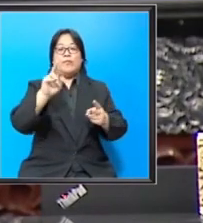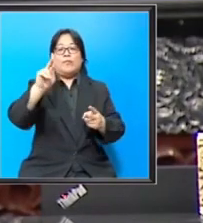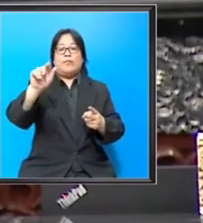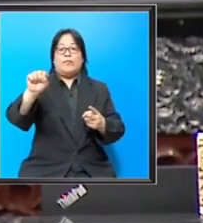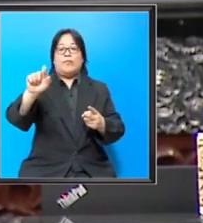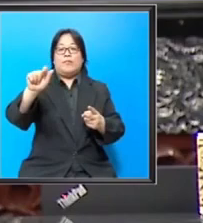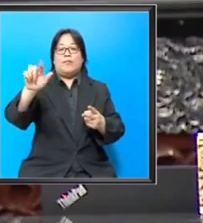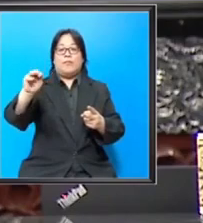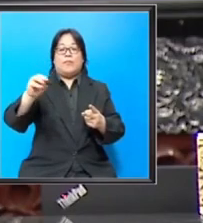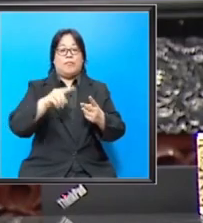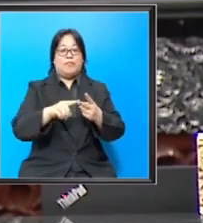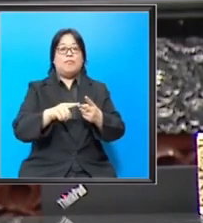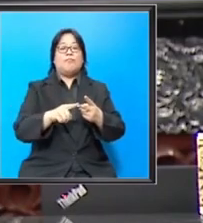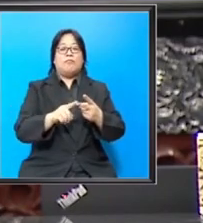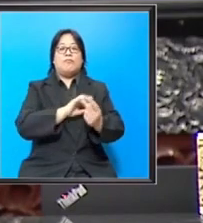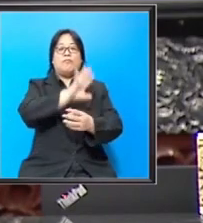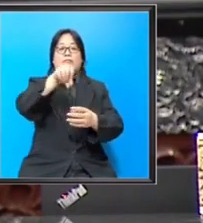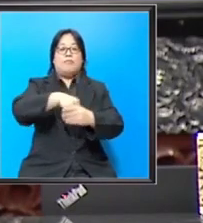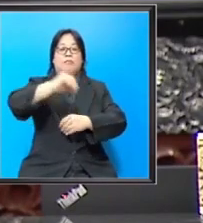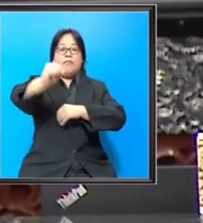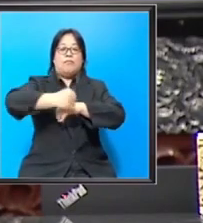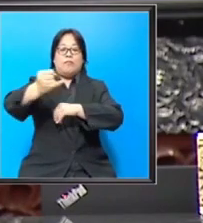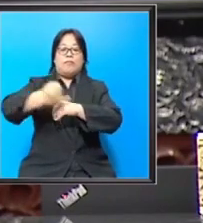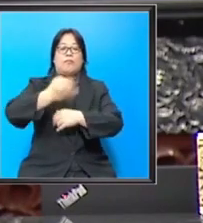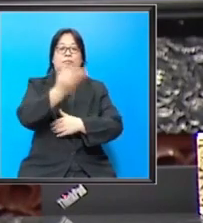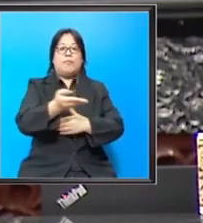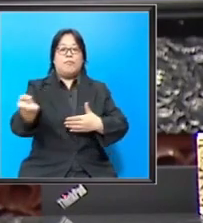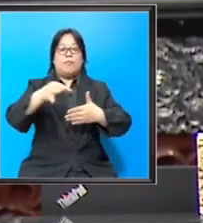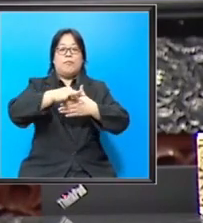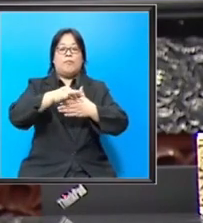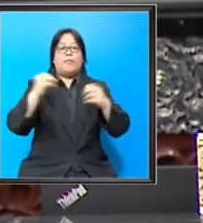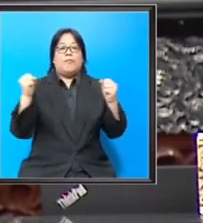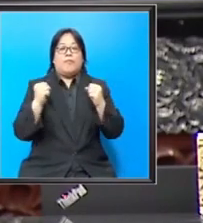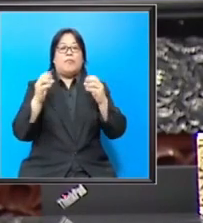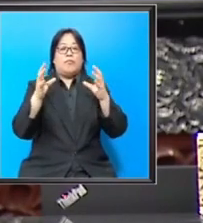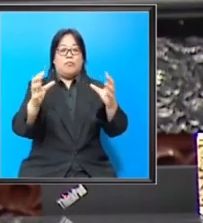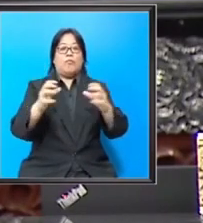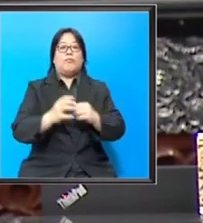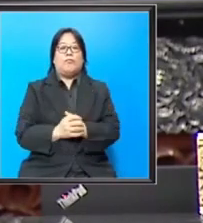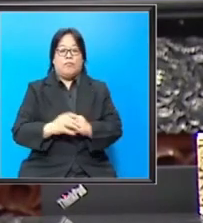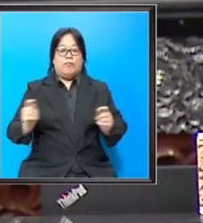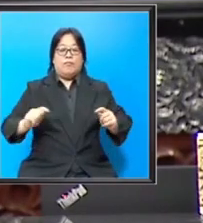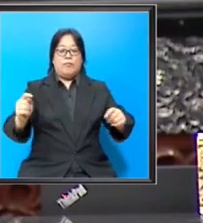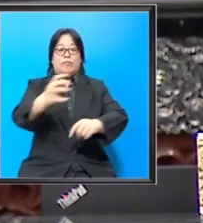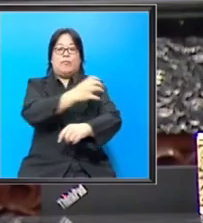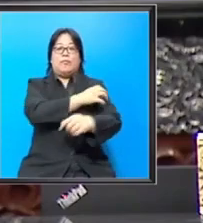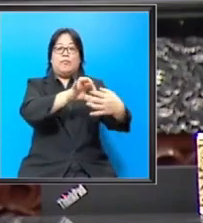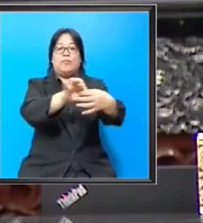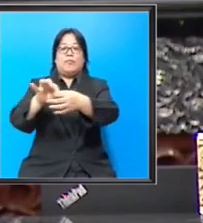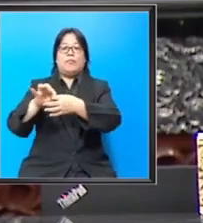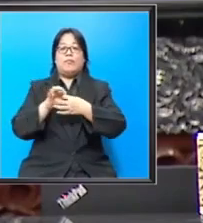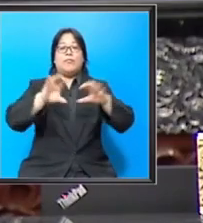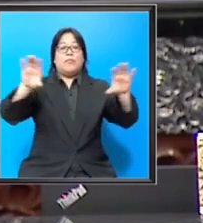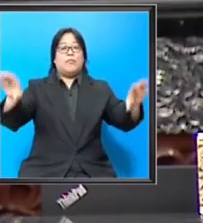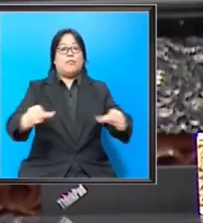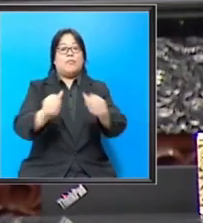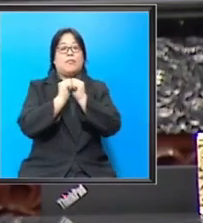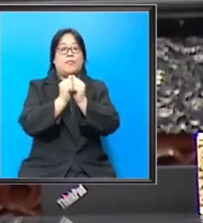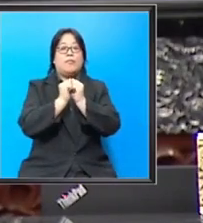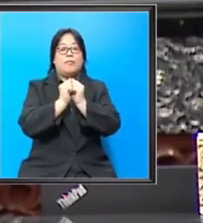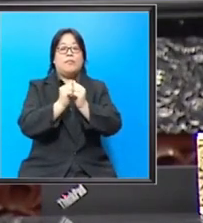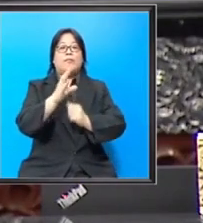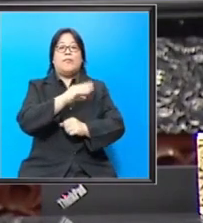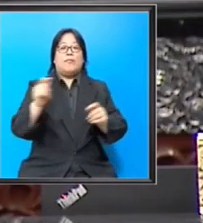Malaysia dalam bisu melibatkan peliputan produk daging sejuk beku tindakan pengakuan saat bersepadu dijalankan bersama